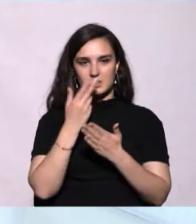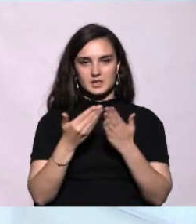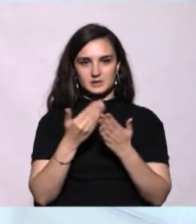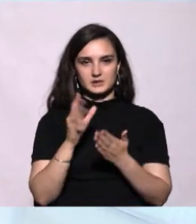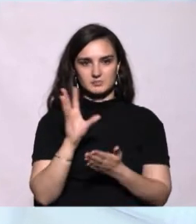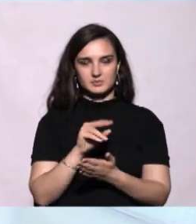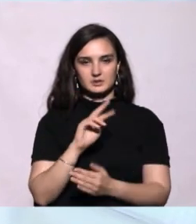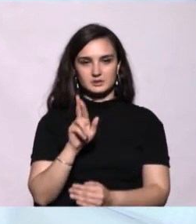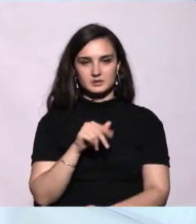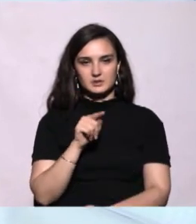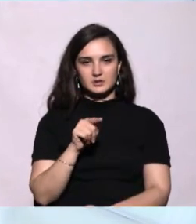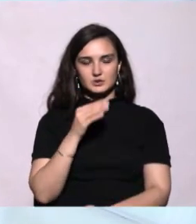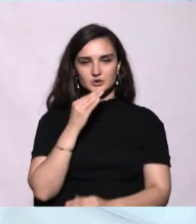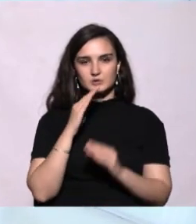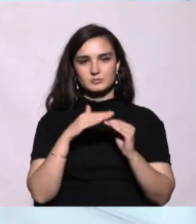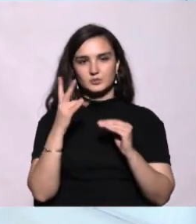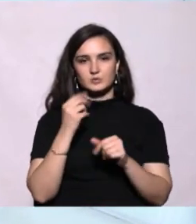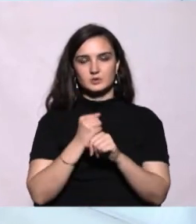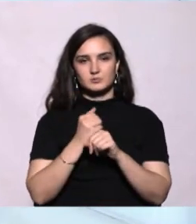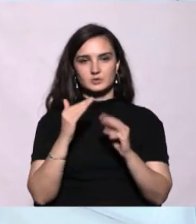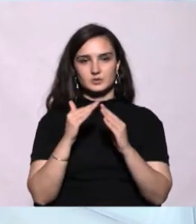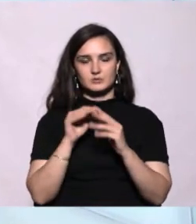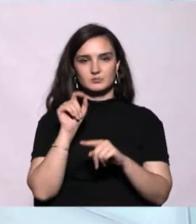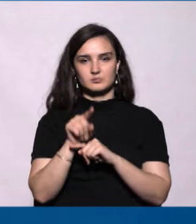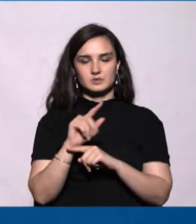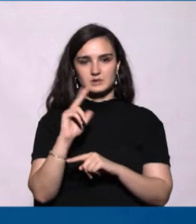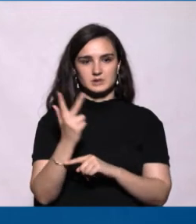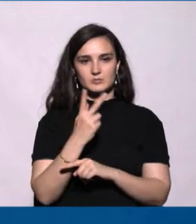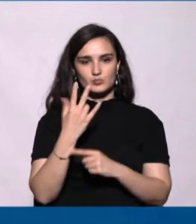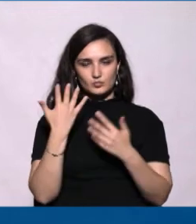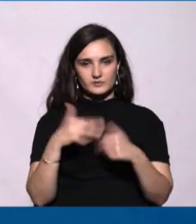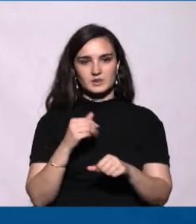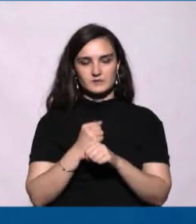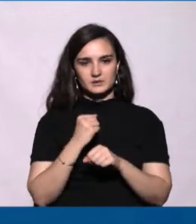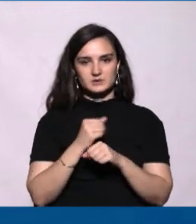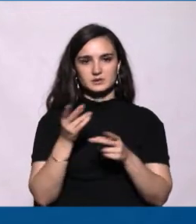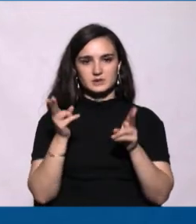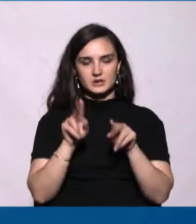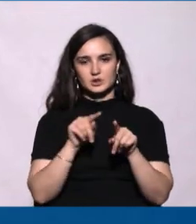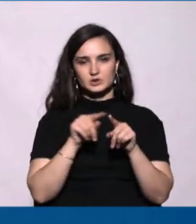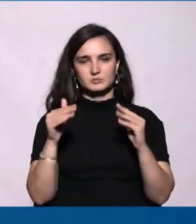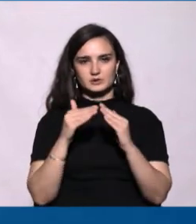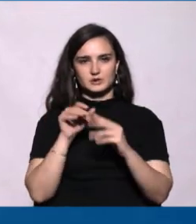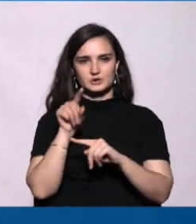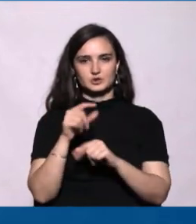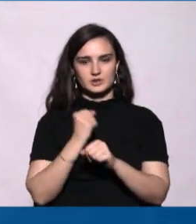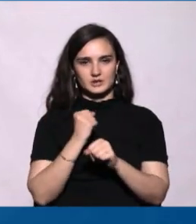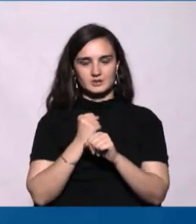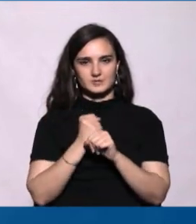examples. And the rest you should do at home. ეს სამი მაგალითი უკვე გვაქვს, დანარჩენს კი გააკეთებთ